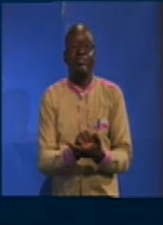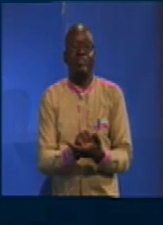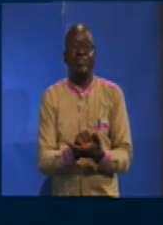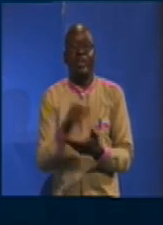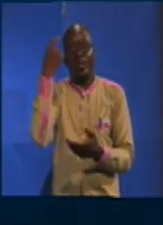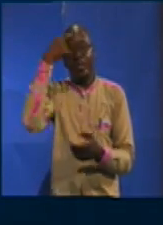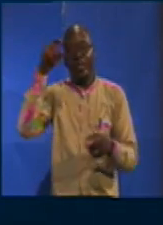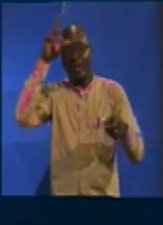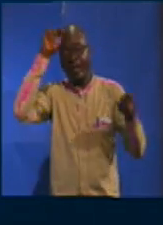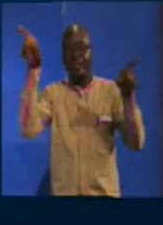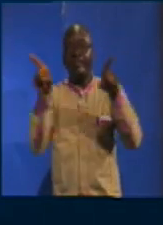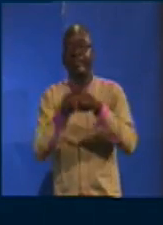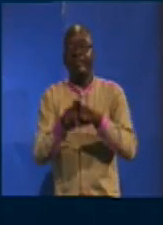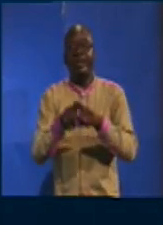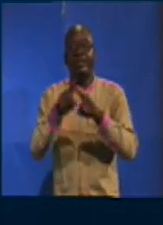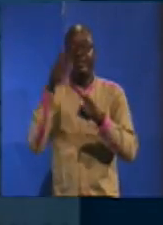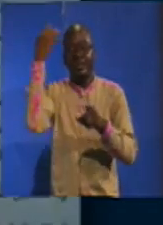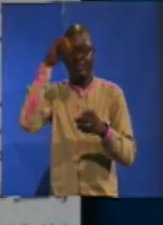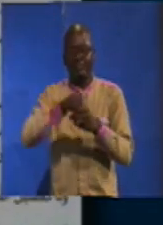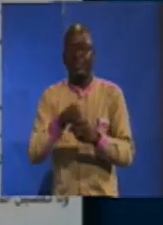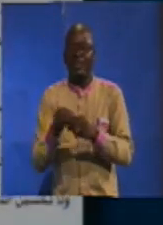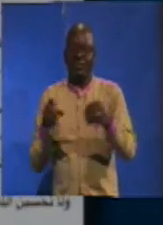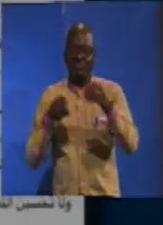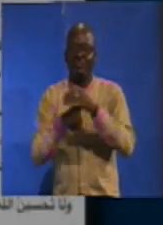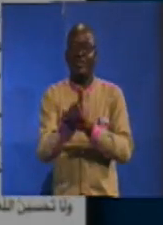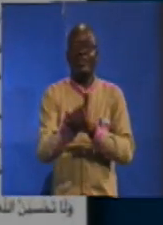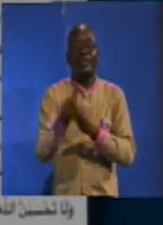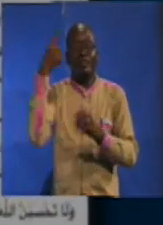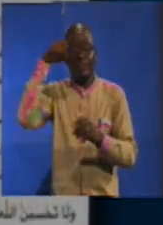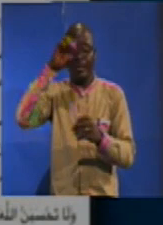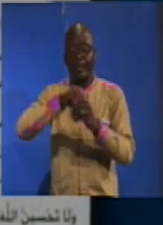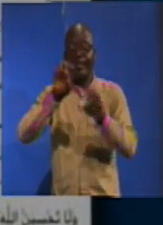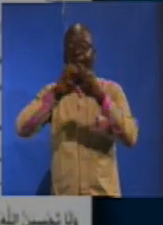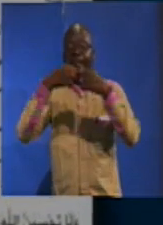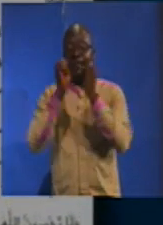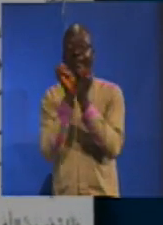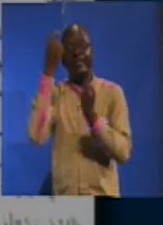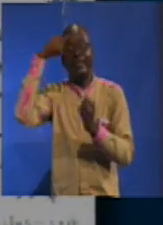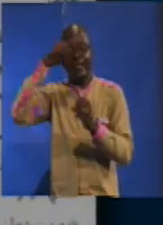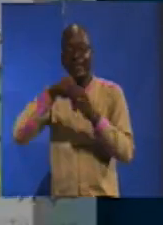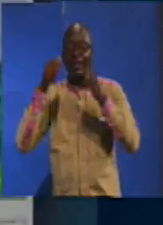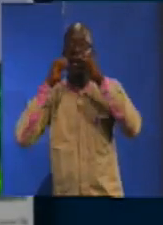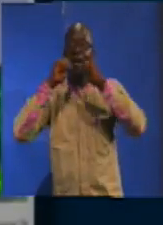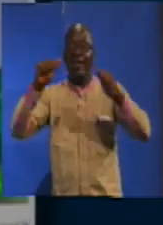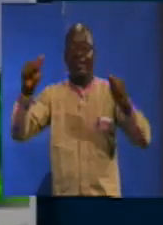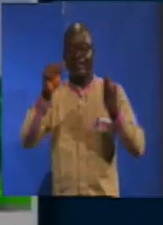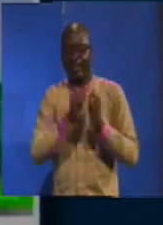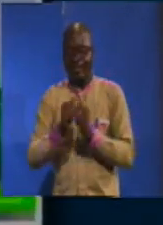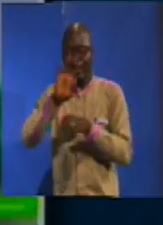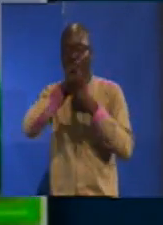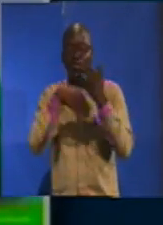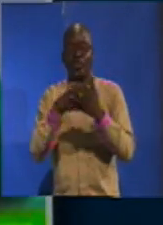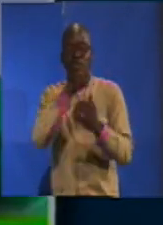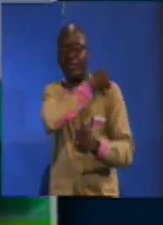les frères musulmans, la mort de Mohamed Morsi est un meurtre. La confrérie islamiste sunnite a appelé les foules à le dénoncer en se rassemblant devant toutes les